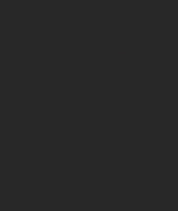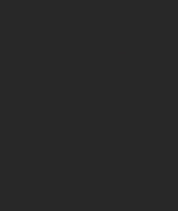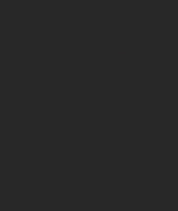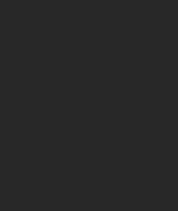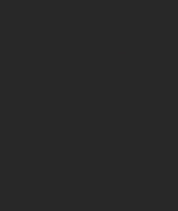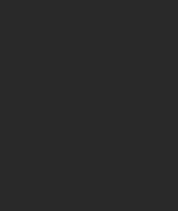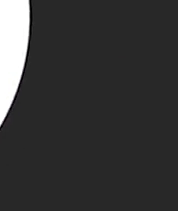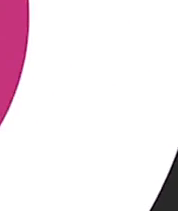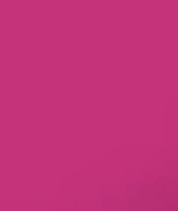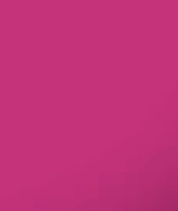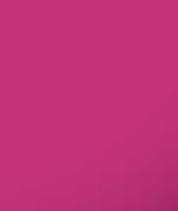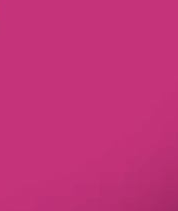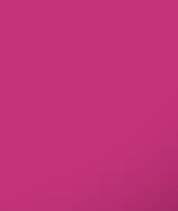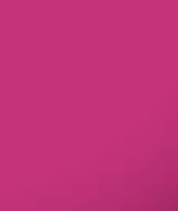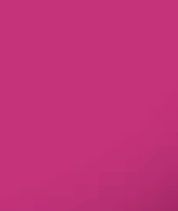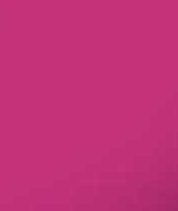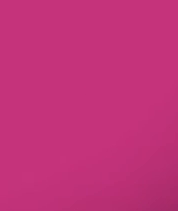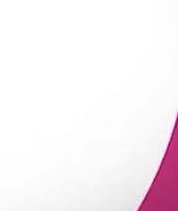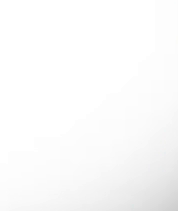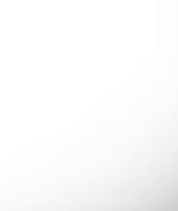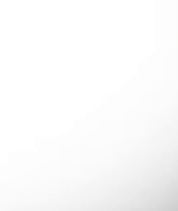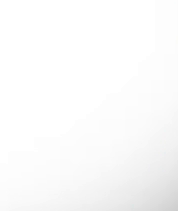Re, viss ēters ir te!